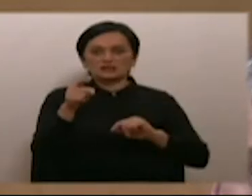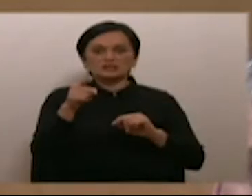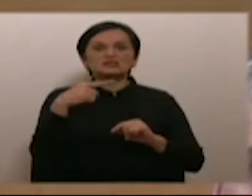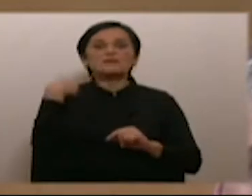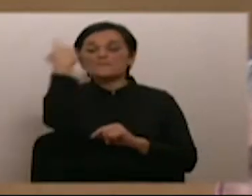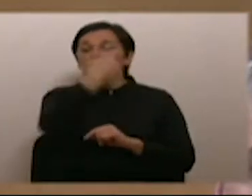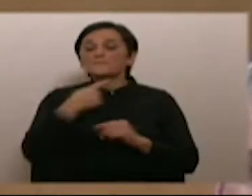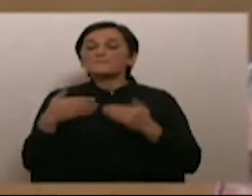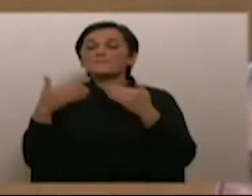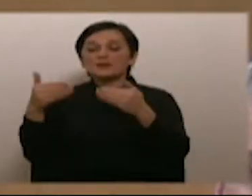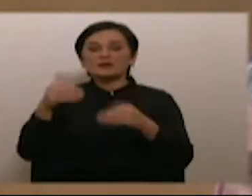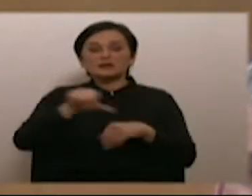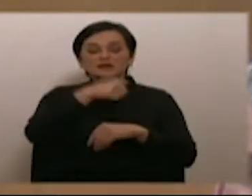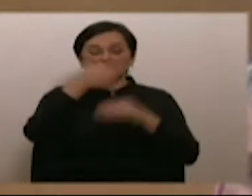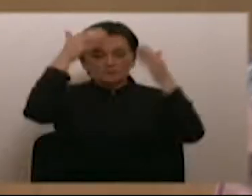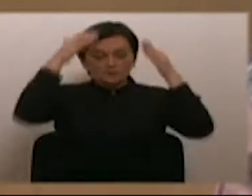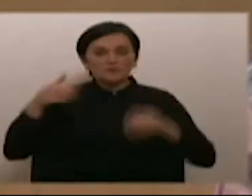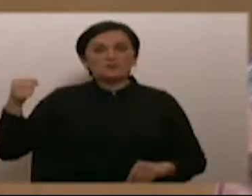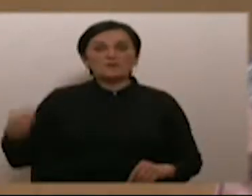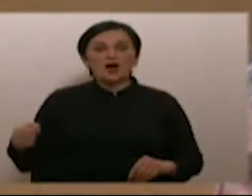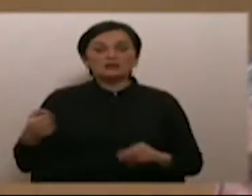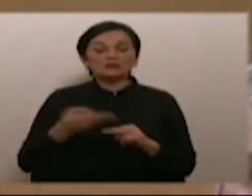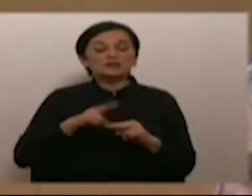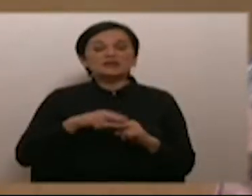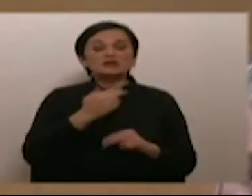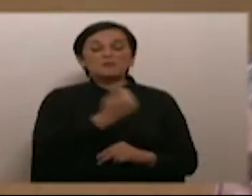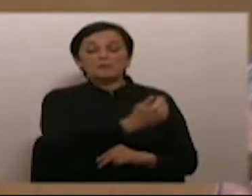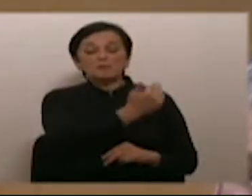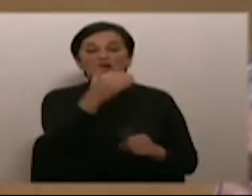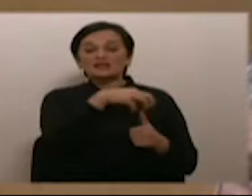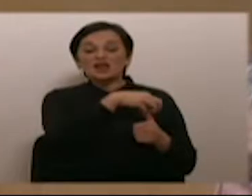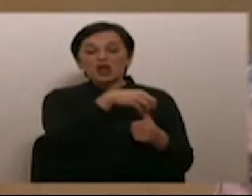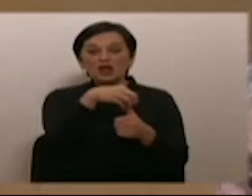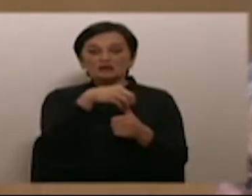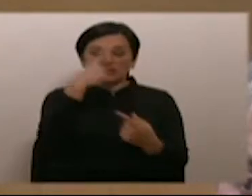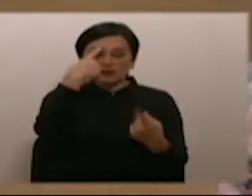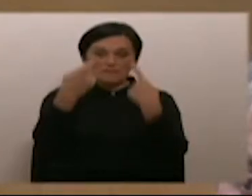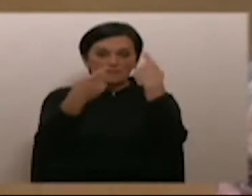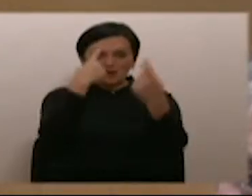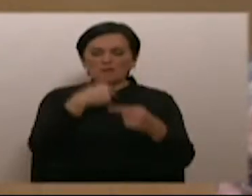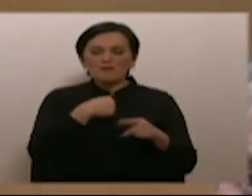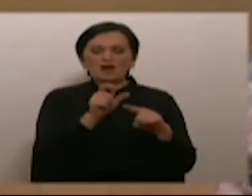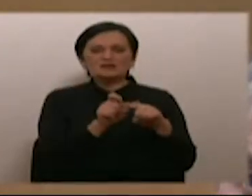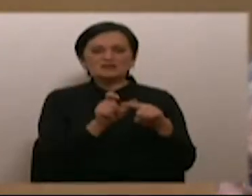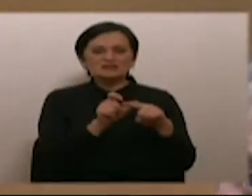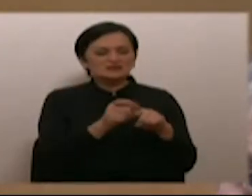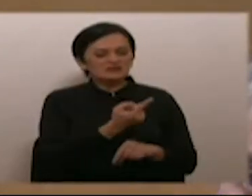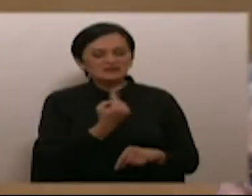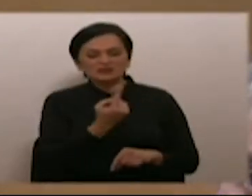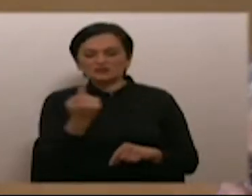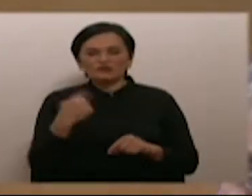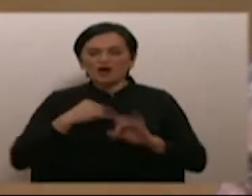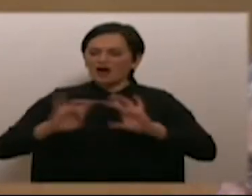პატრიარქზე. ამაზე მეტყველებს ლიდერების, მათი ლიდერების მესიჯები და მე ციტატებს არ მოიყვან იმის გამო, რომ დრო არ მეყოფ